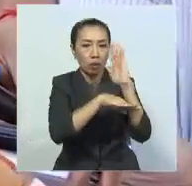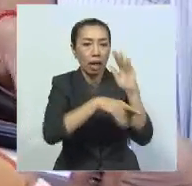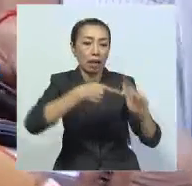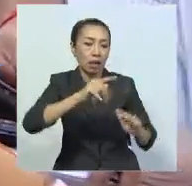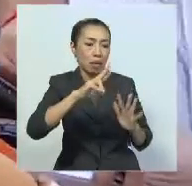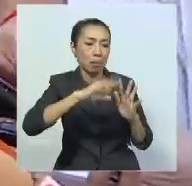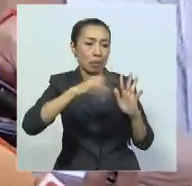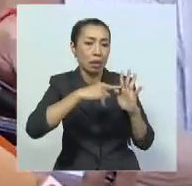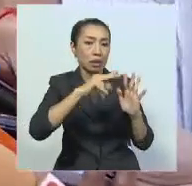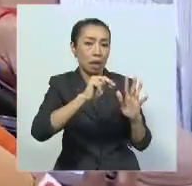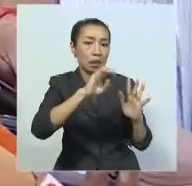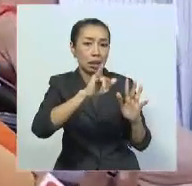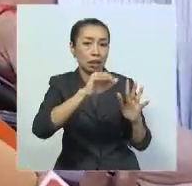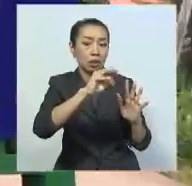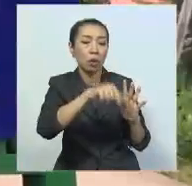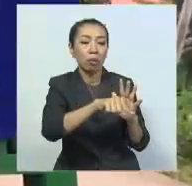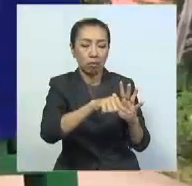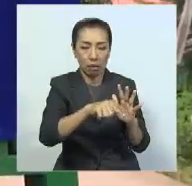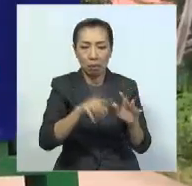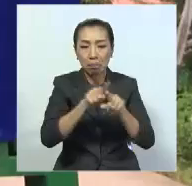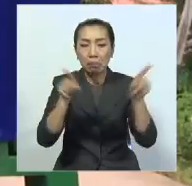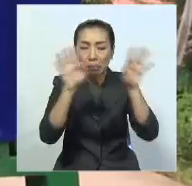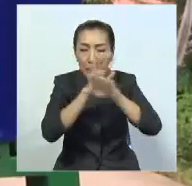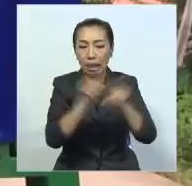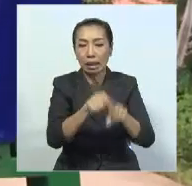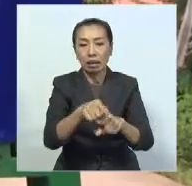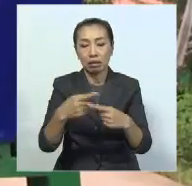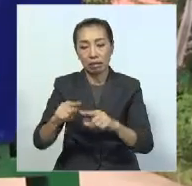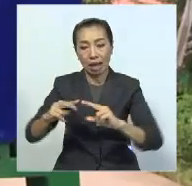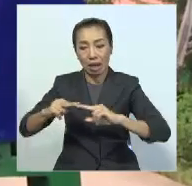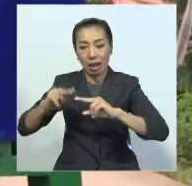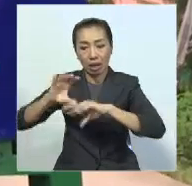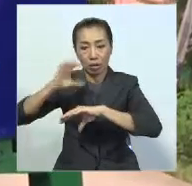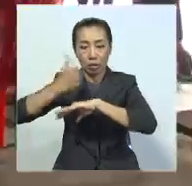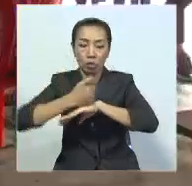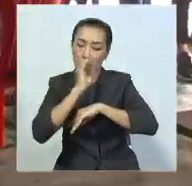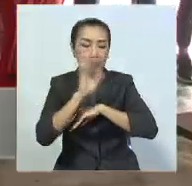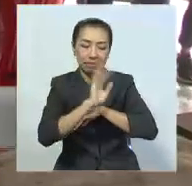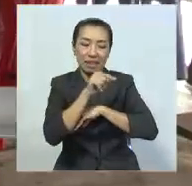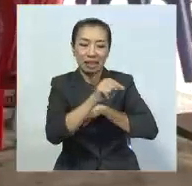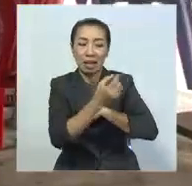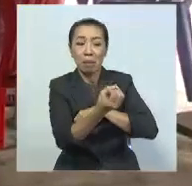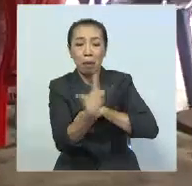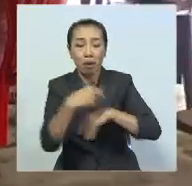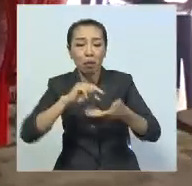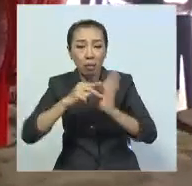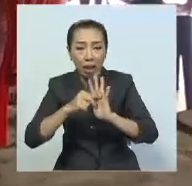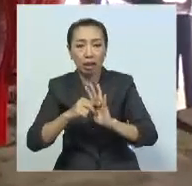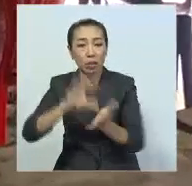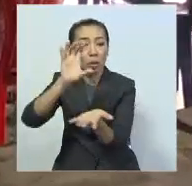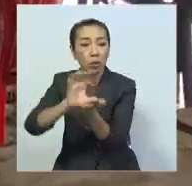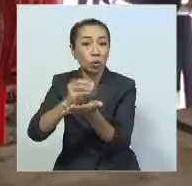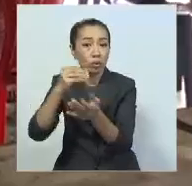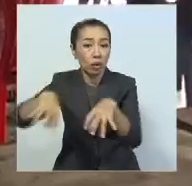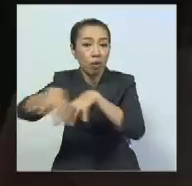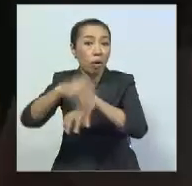ที่มีการกล่าวถึงเป็นเรื่องของกองทุนหมู่บ้านในอดีตที่มีปัญหาแต่ว่าตอนนี้เนี่ยรัฐบาลได้มีการดูแลและแก้ไขแล้ว